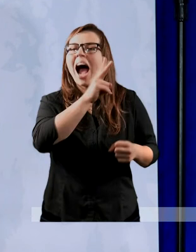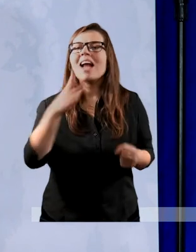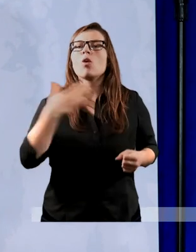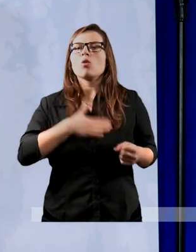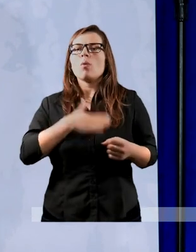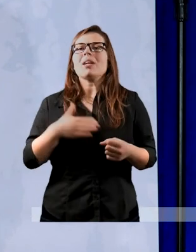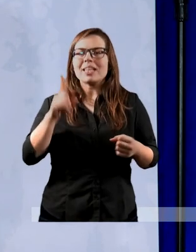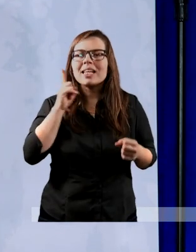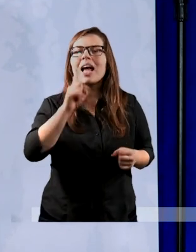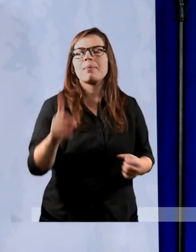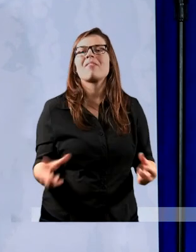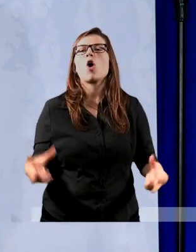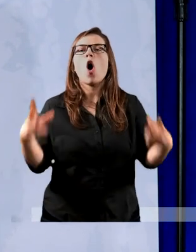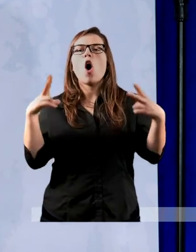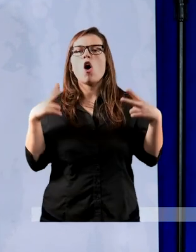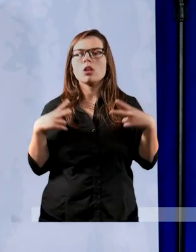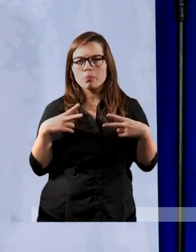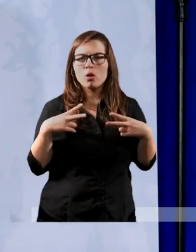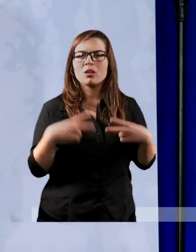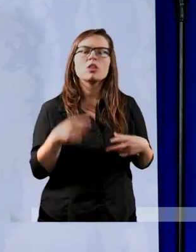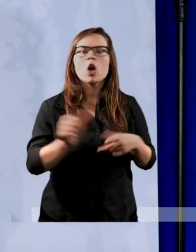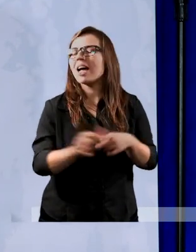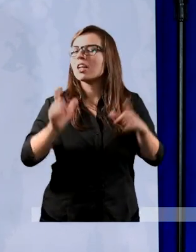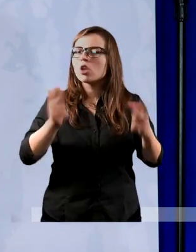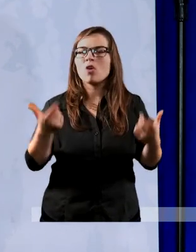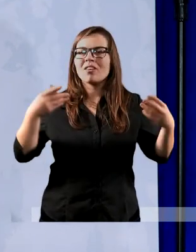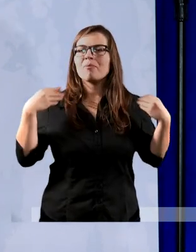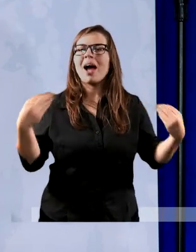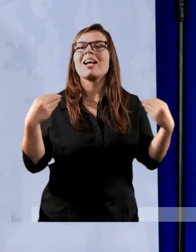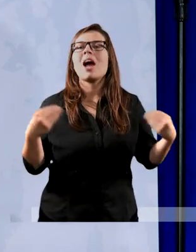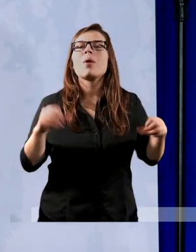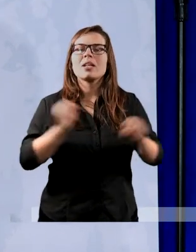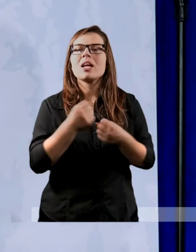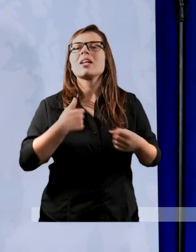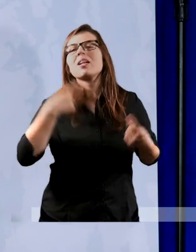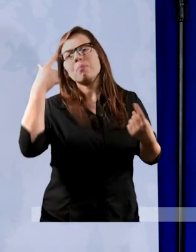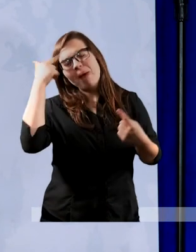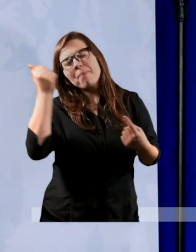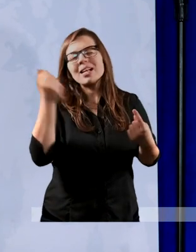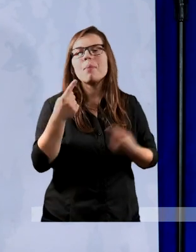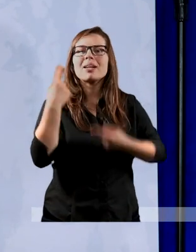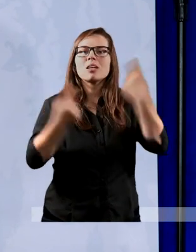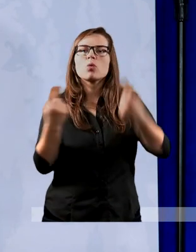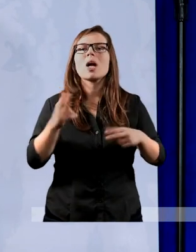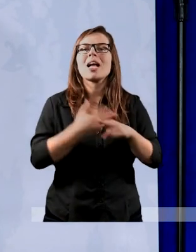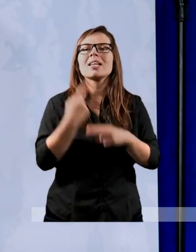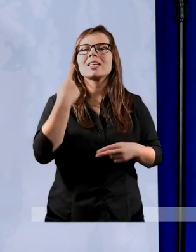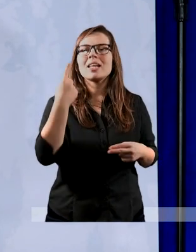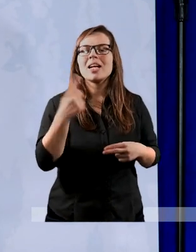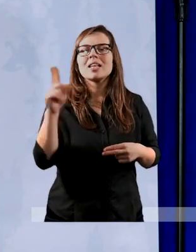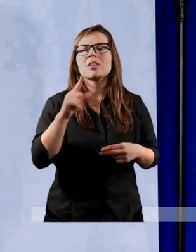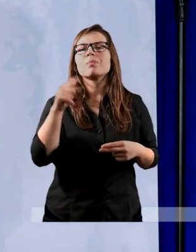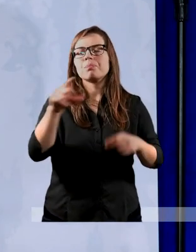sobotę po prostu naprawdę odpoczywam i to jest coś niesamowitego. Pamiętam taką sytuację, kiedy jedna